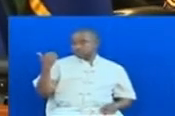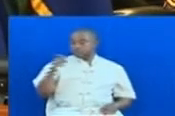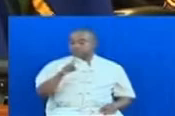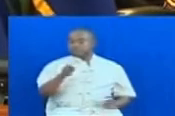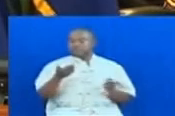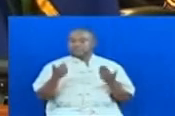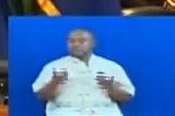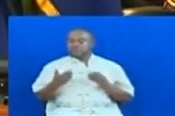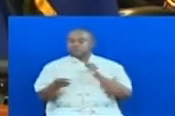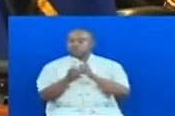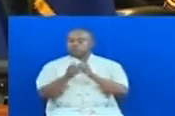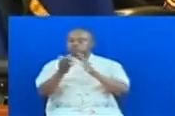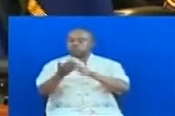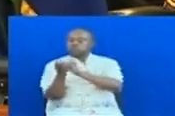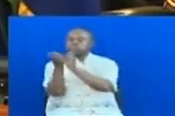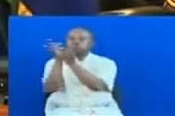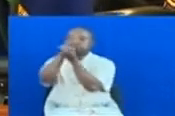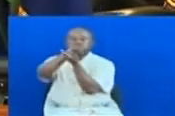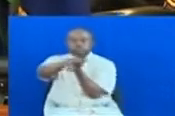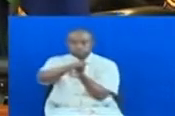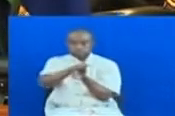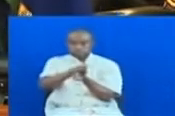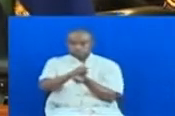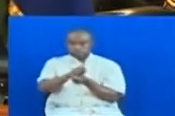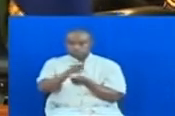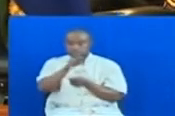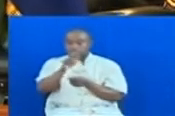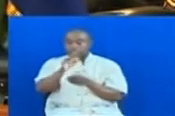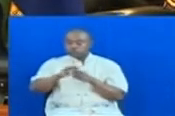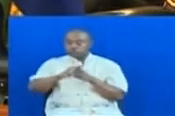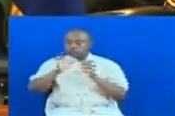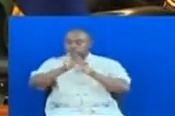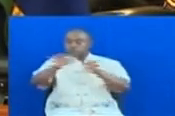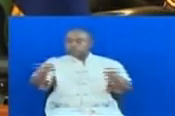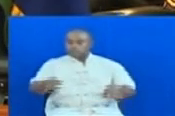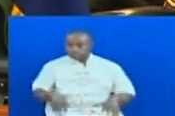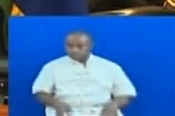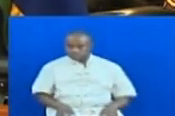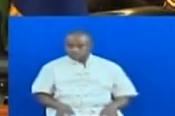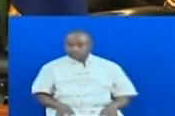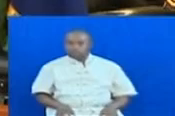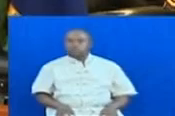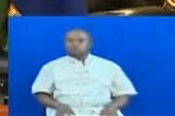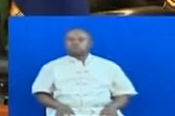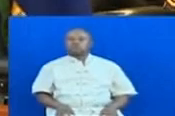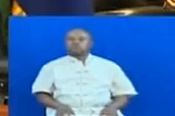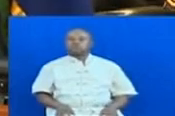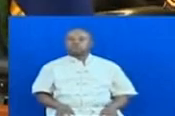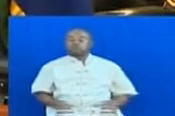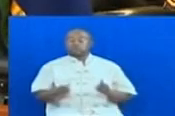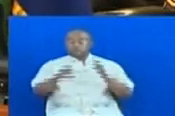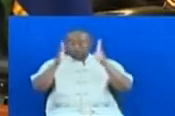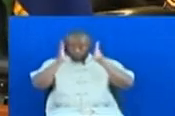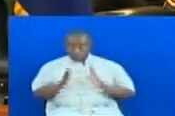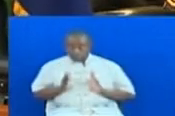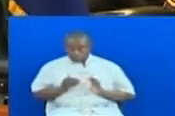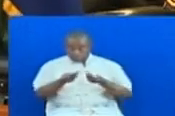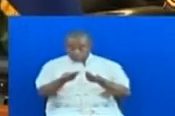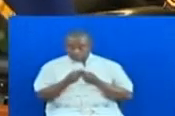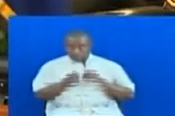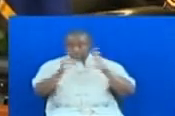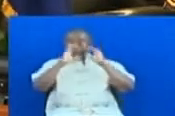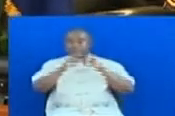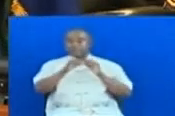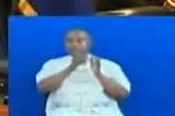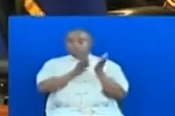hii mambo yamebadilika, kwa hiyo yatafanywa kwa mtandao. Sasa waheshimiwa wabunge, mtapokea taarifa